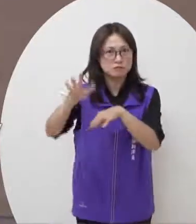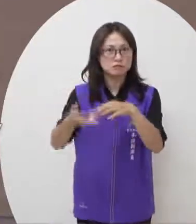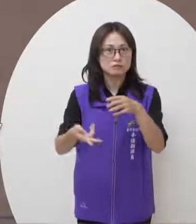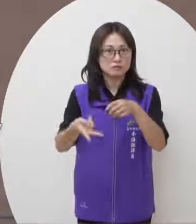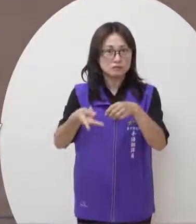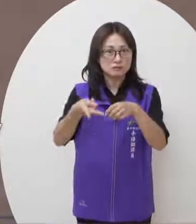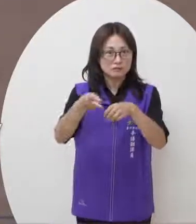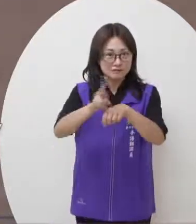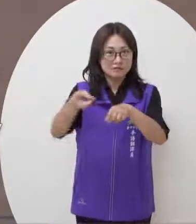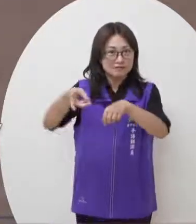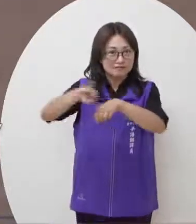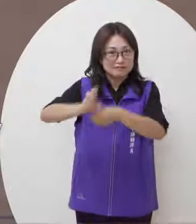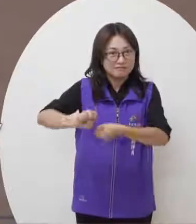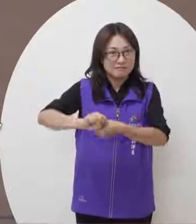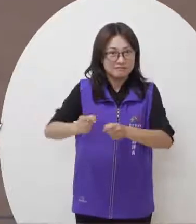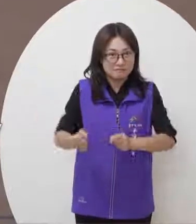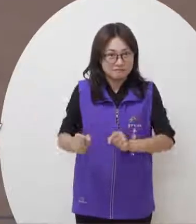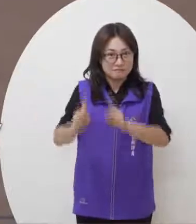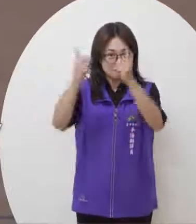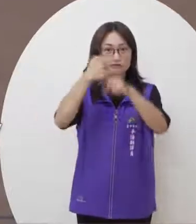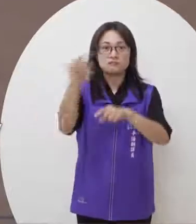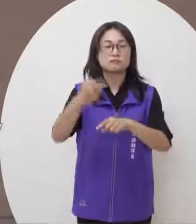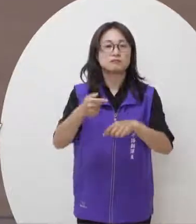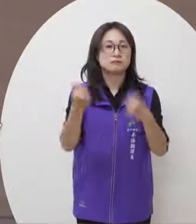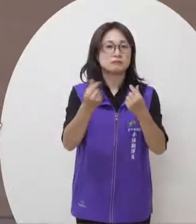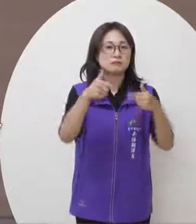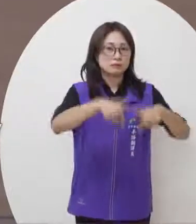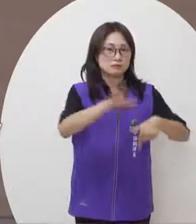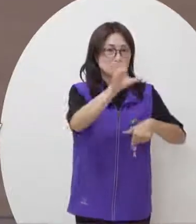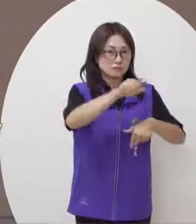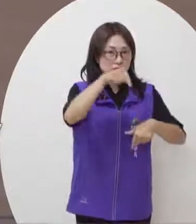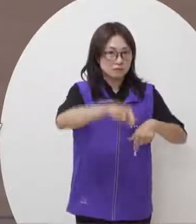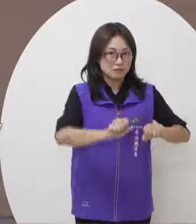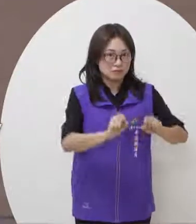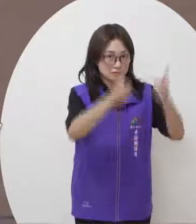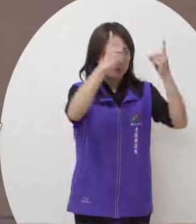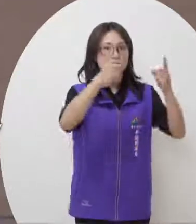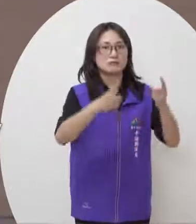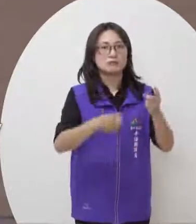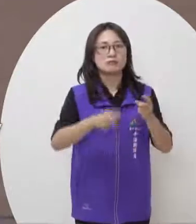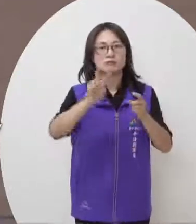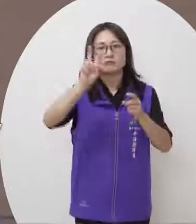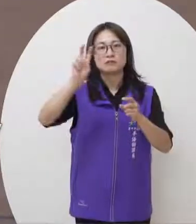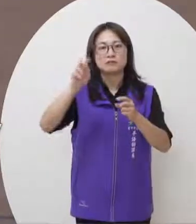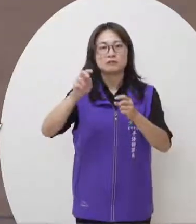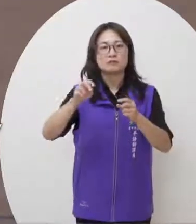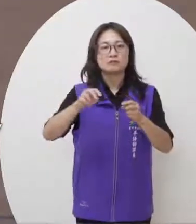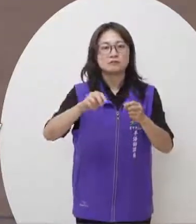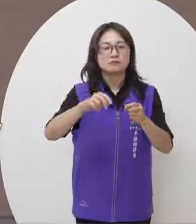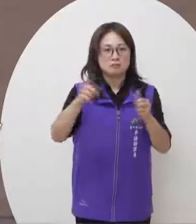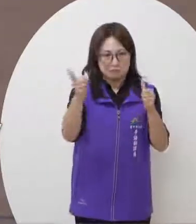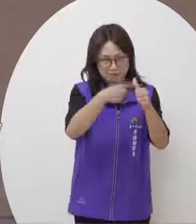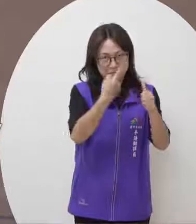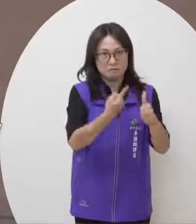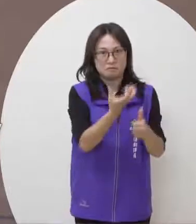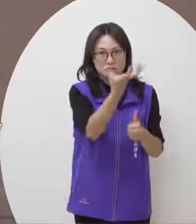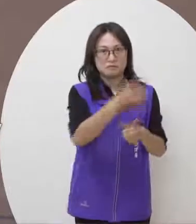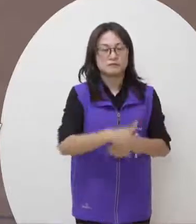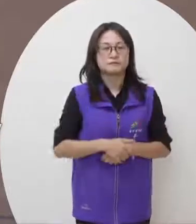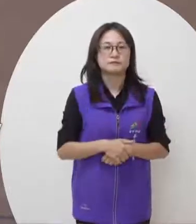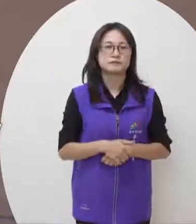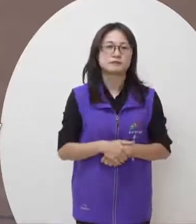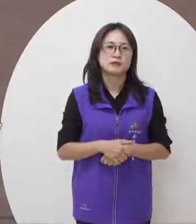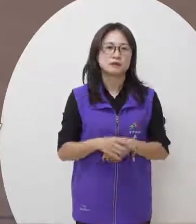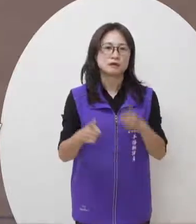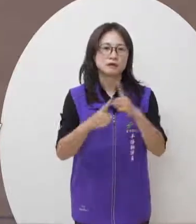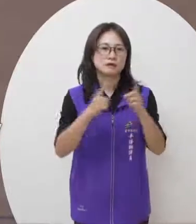西屯区涨价幅度是29区的第一名，所以当地的本区的民众呢有很多有意见